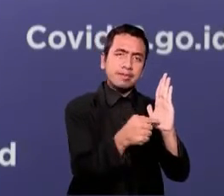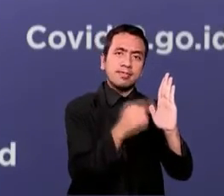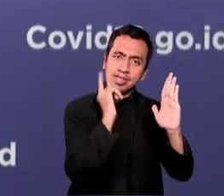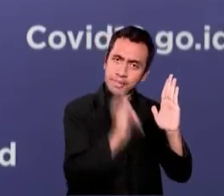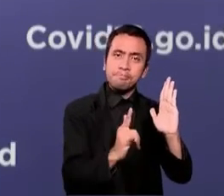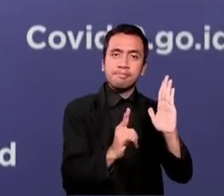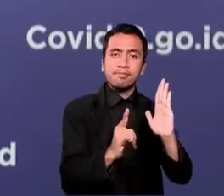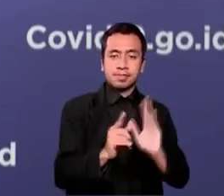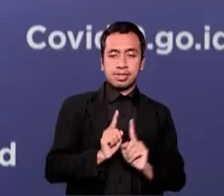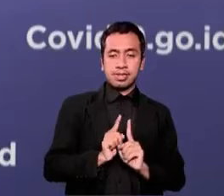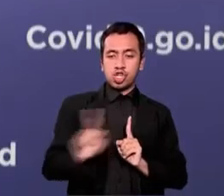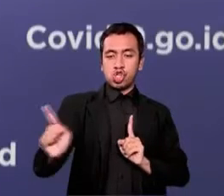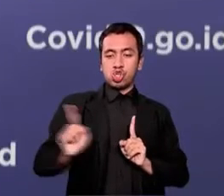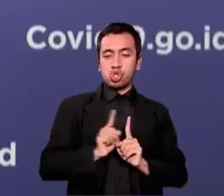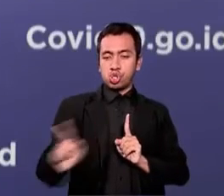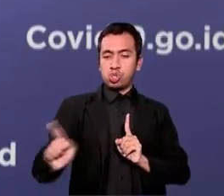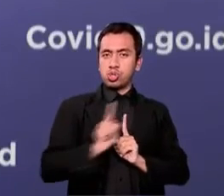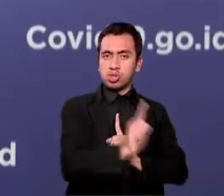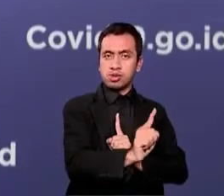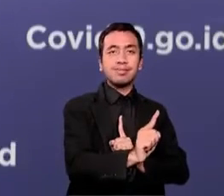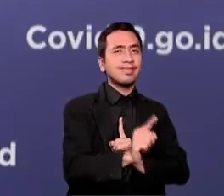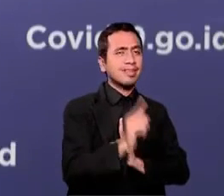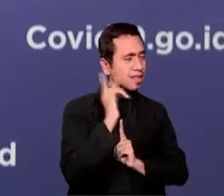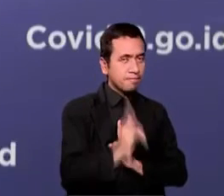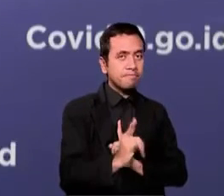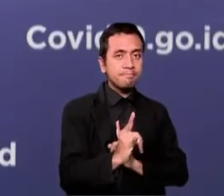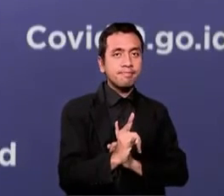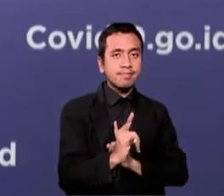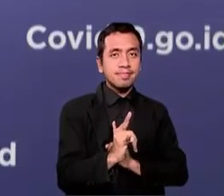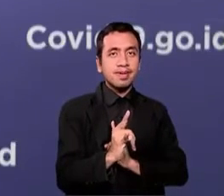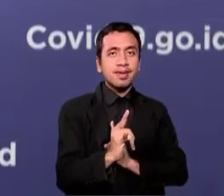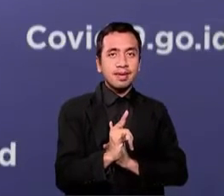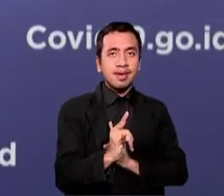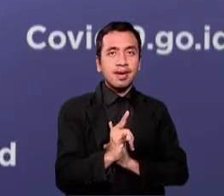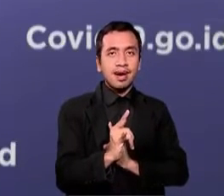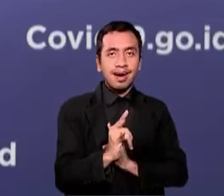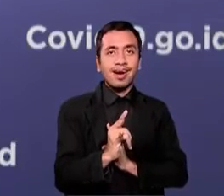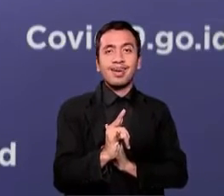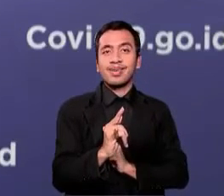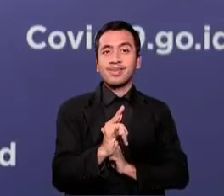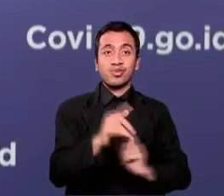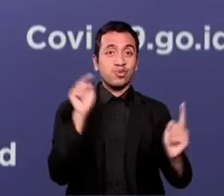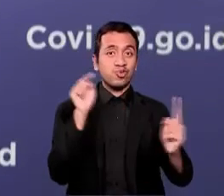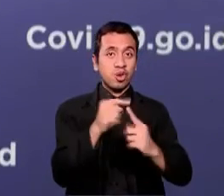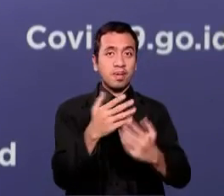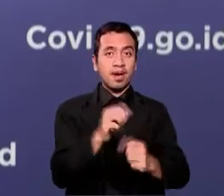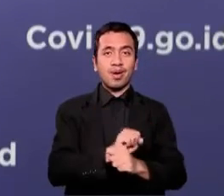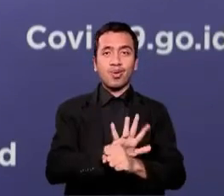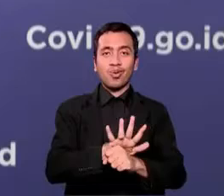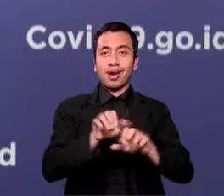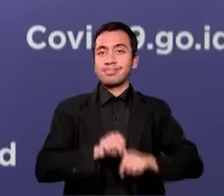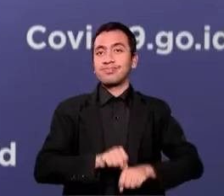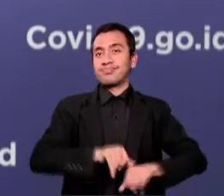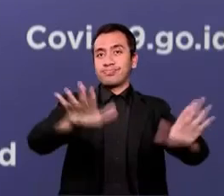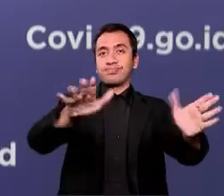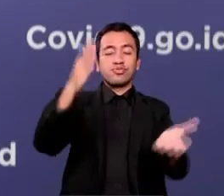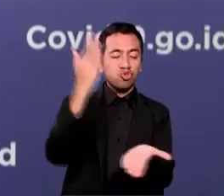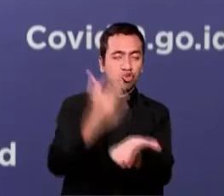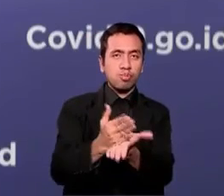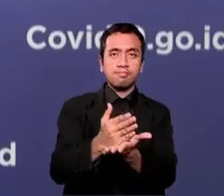ini adalah upaya yang terbaik bagi kita di dalam kaitan itu memutus rantai penularan kofic